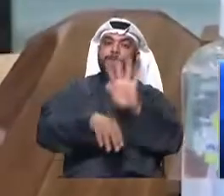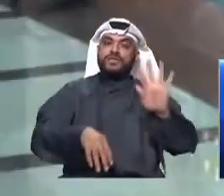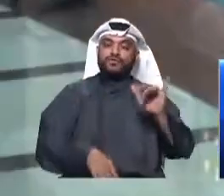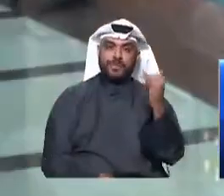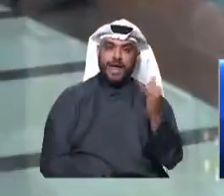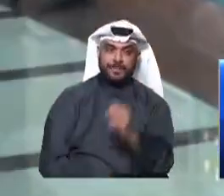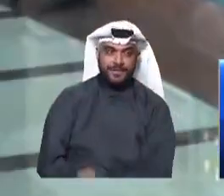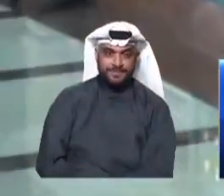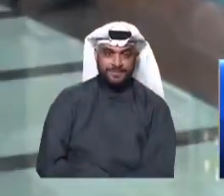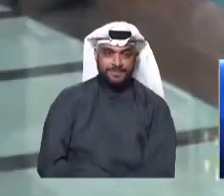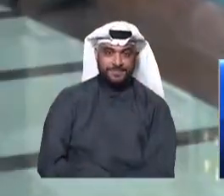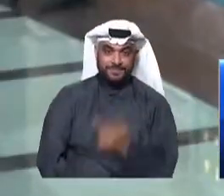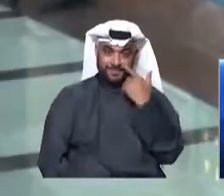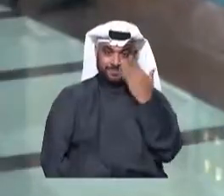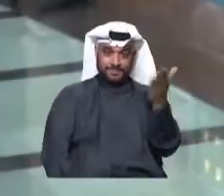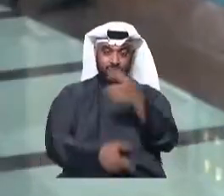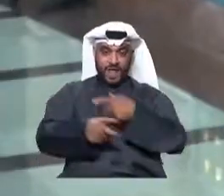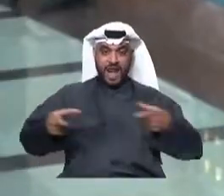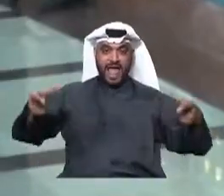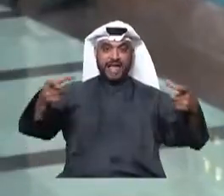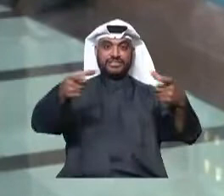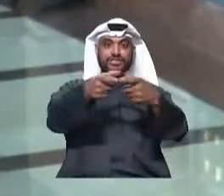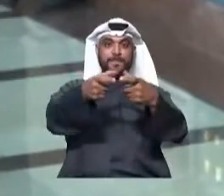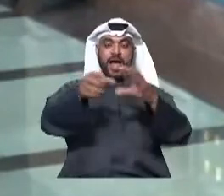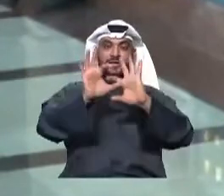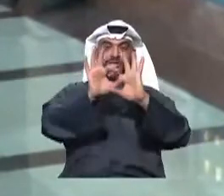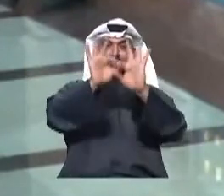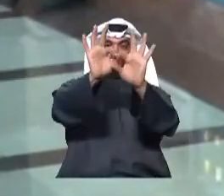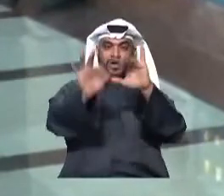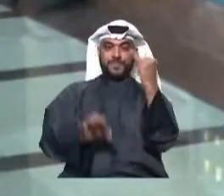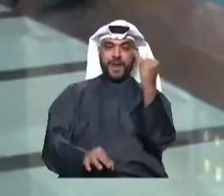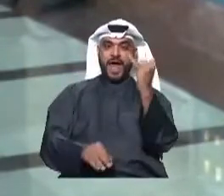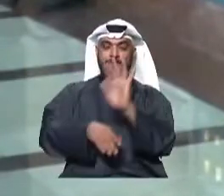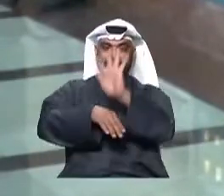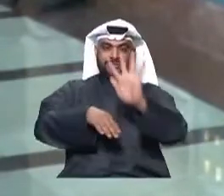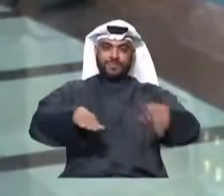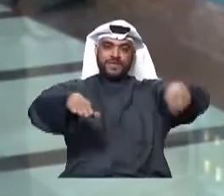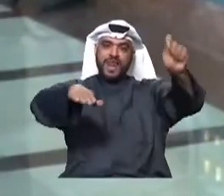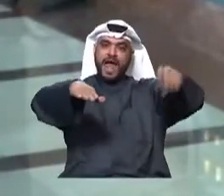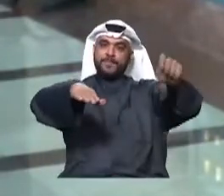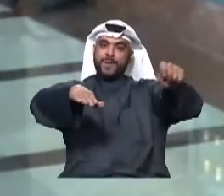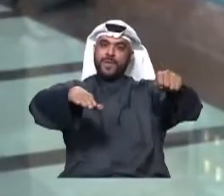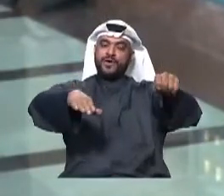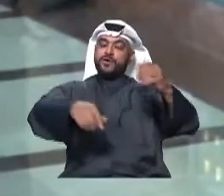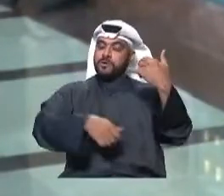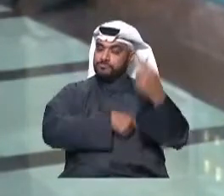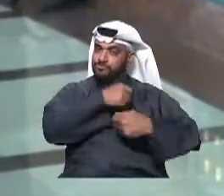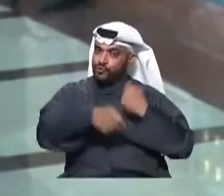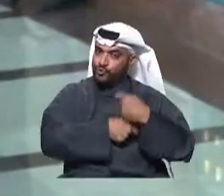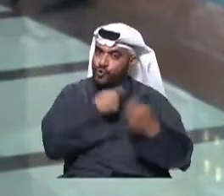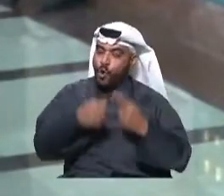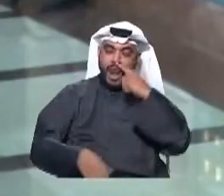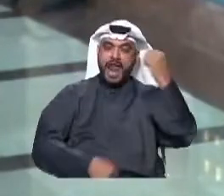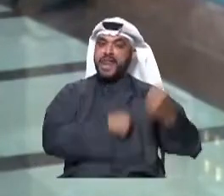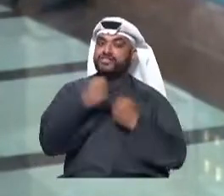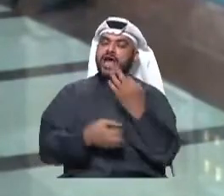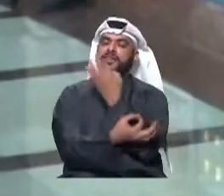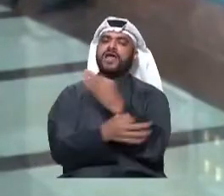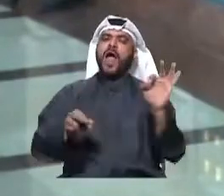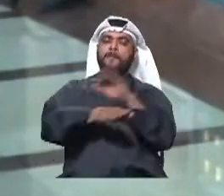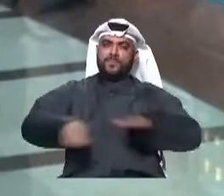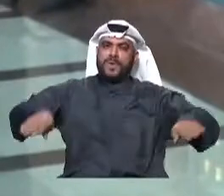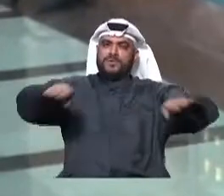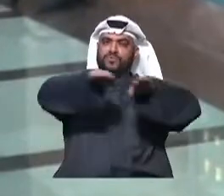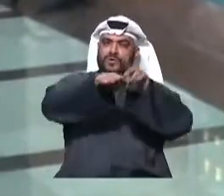العربية. حول طاولة اجتماعات أعمال الجلسة الثالثة للبرلمان العربي من دور الانعقاد الثاني من الفصل التشريعي